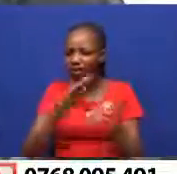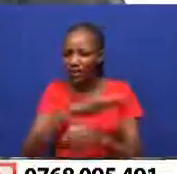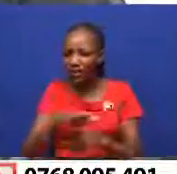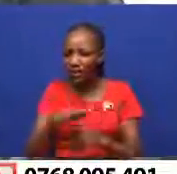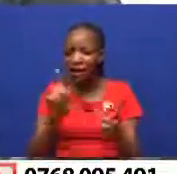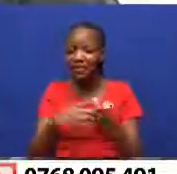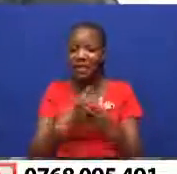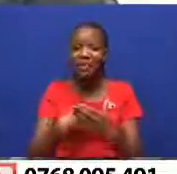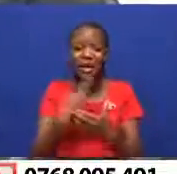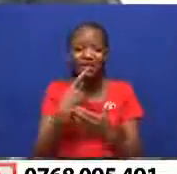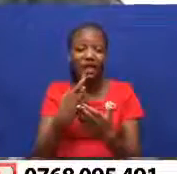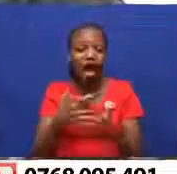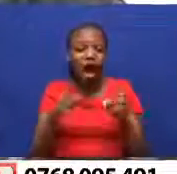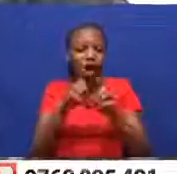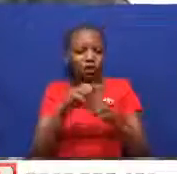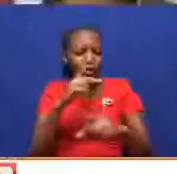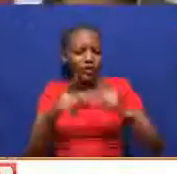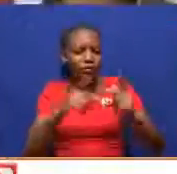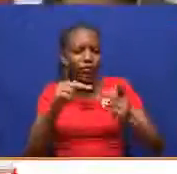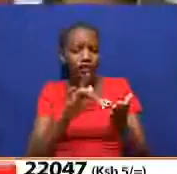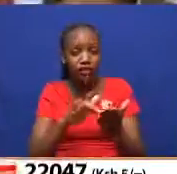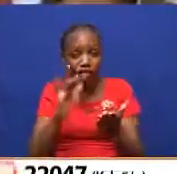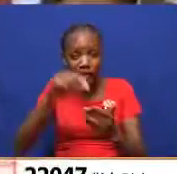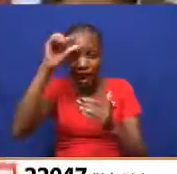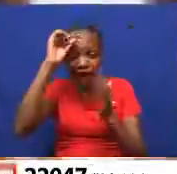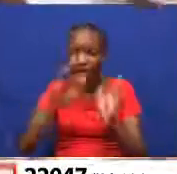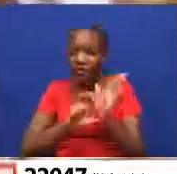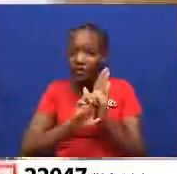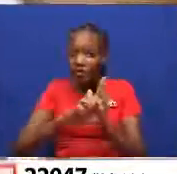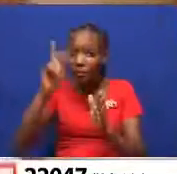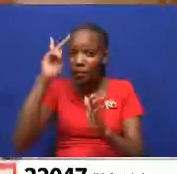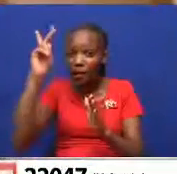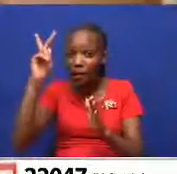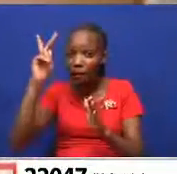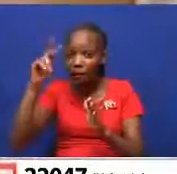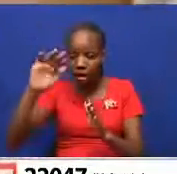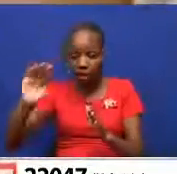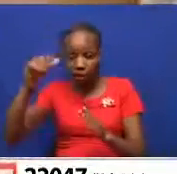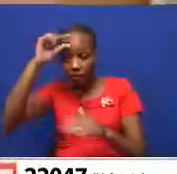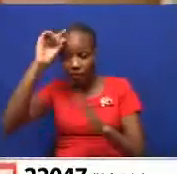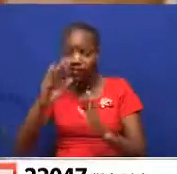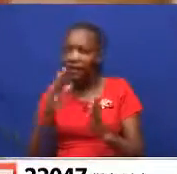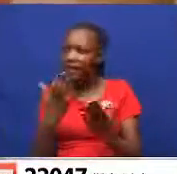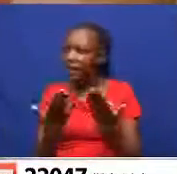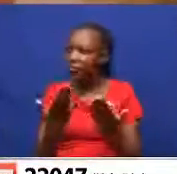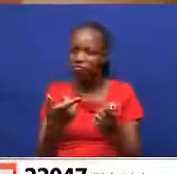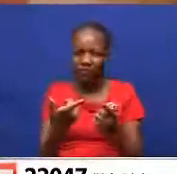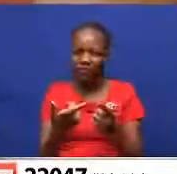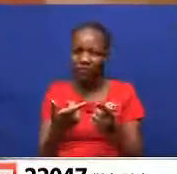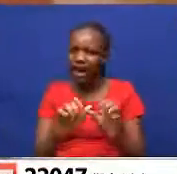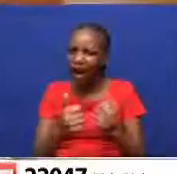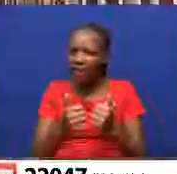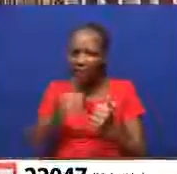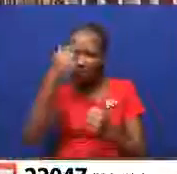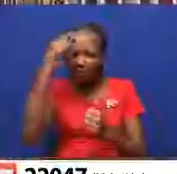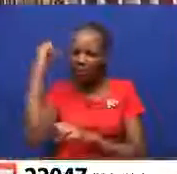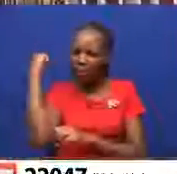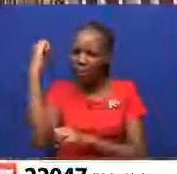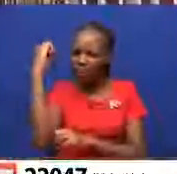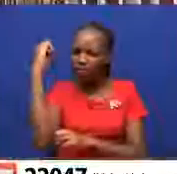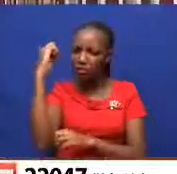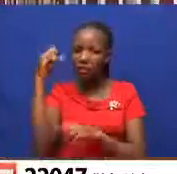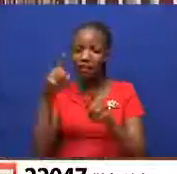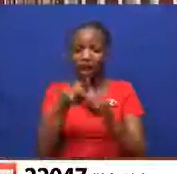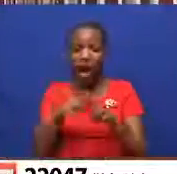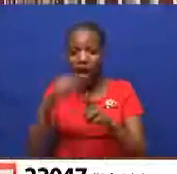ya kubanduliwa kwa magavana, kwa mfano gavana wa Kiambu Ferdinand Waititu, inasemekana kuchochewa kisiasa,